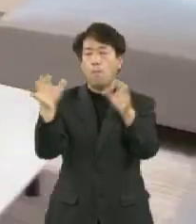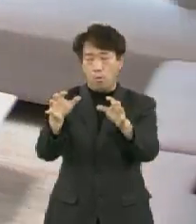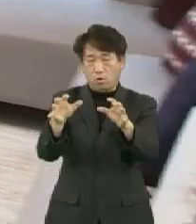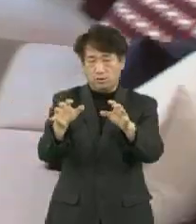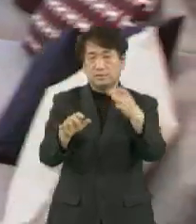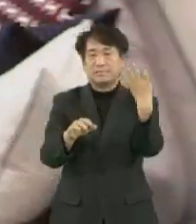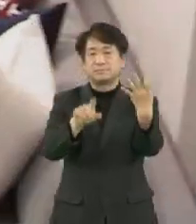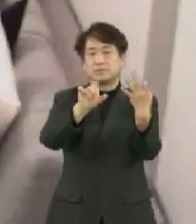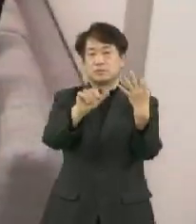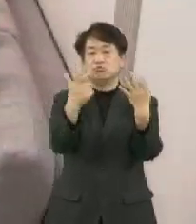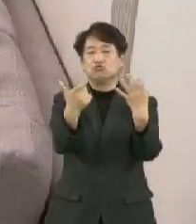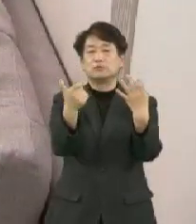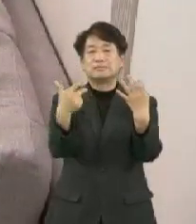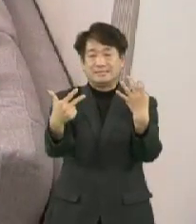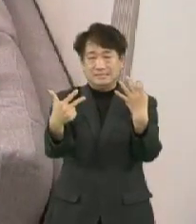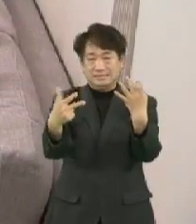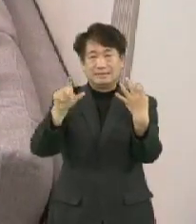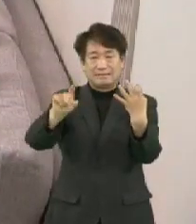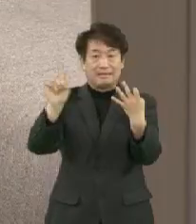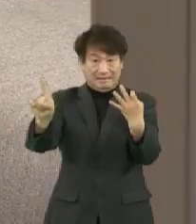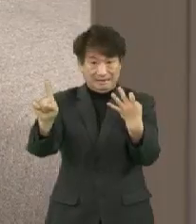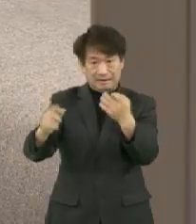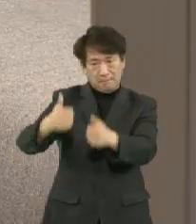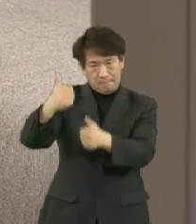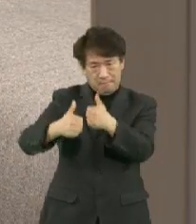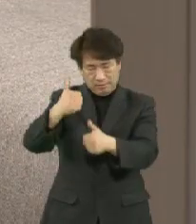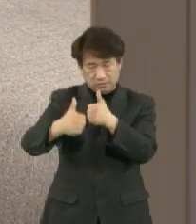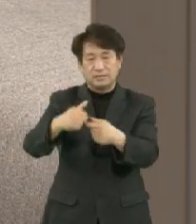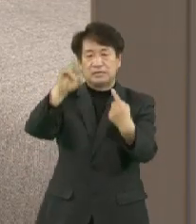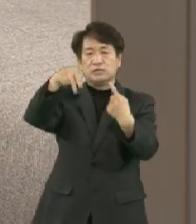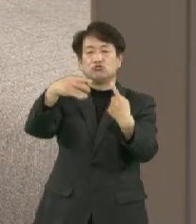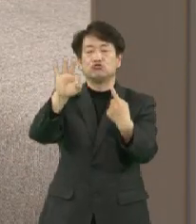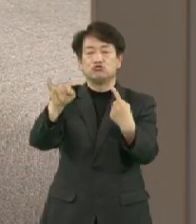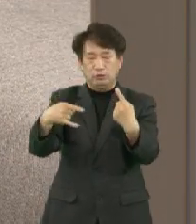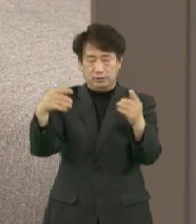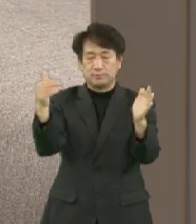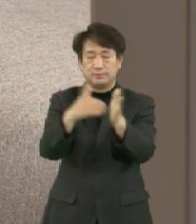14.6 7대 1의 청약 경쟁률을 보이며 1순위에서 마감되었습니다